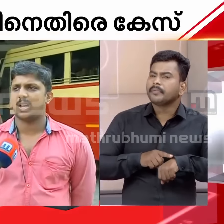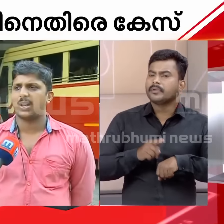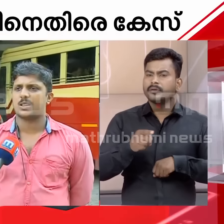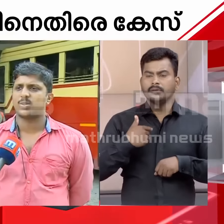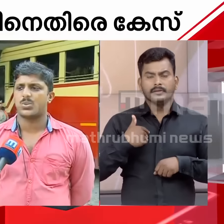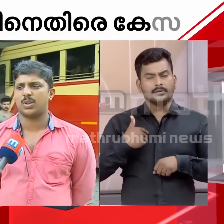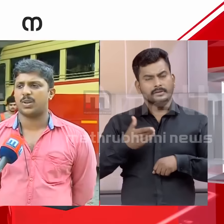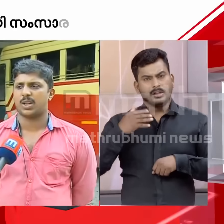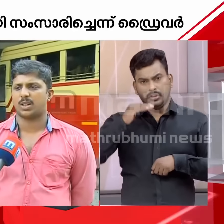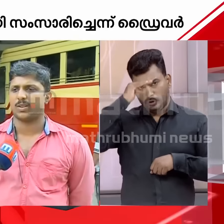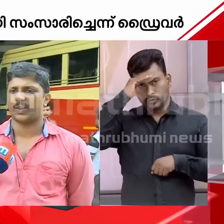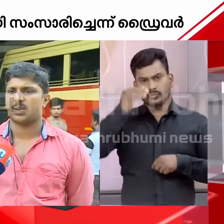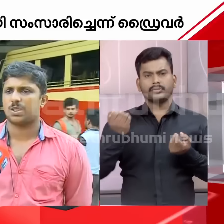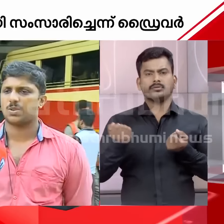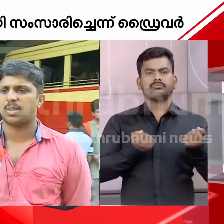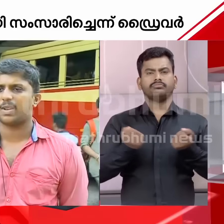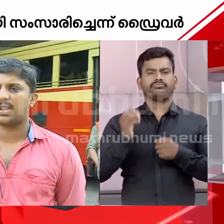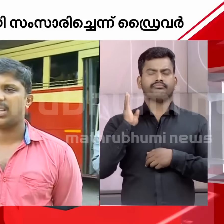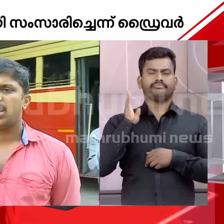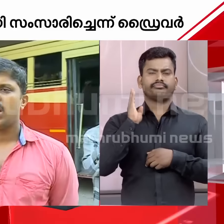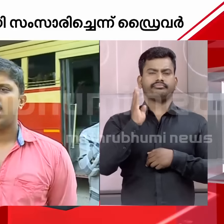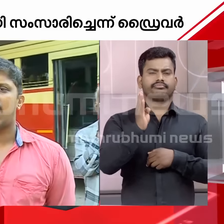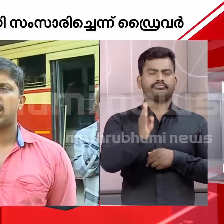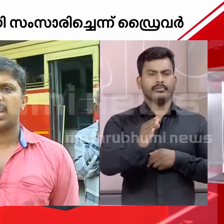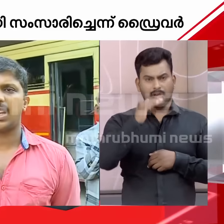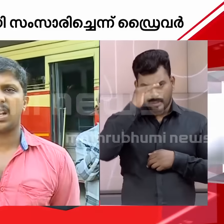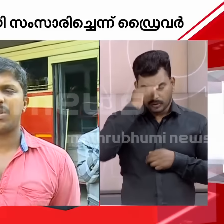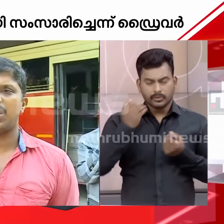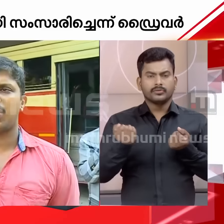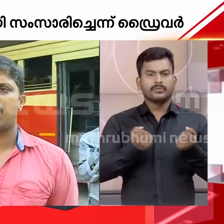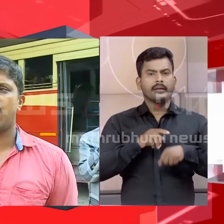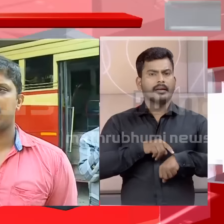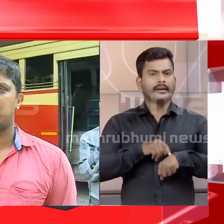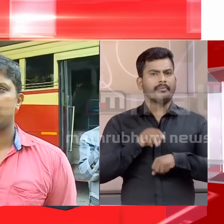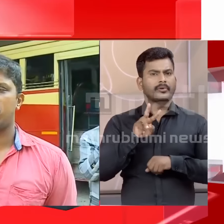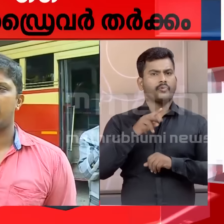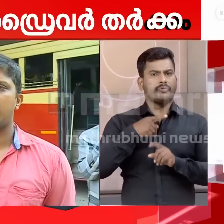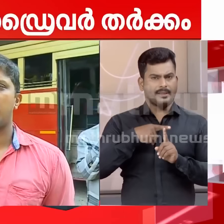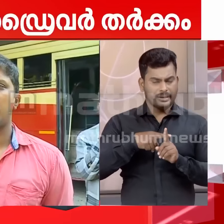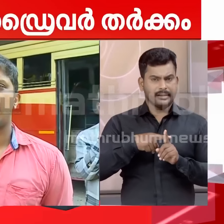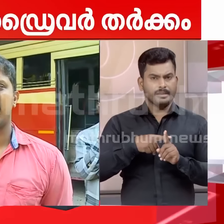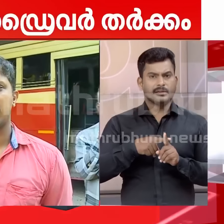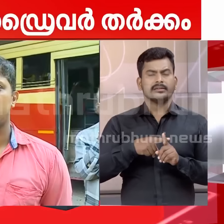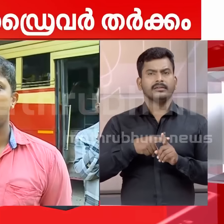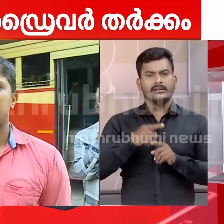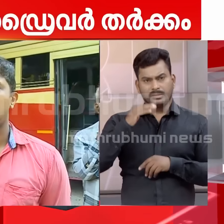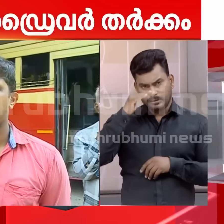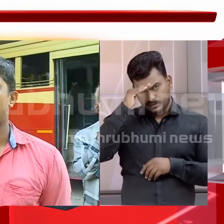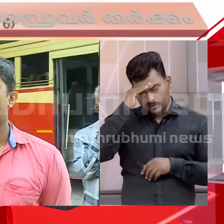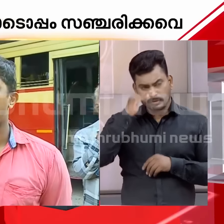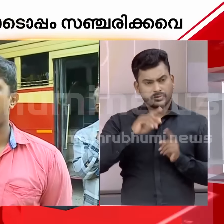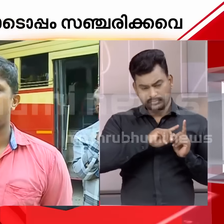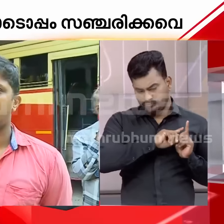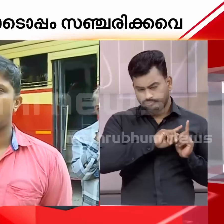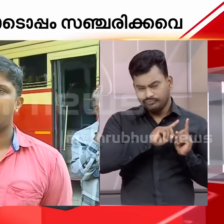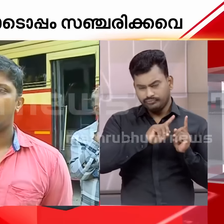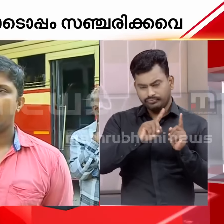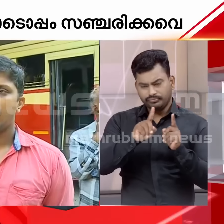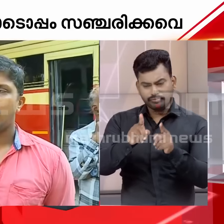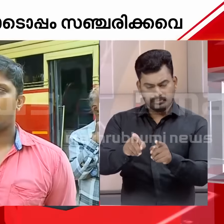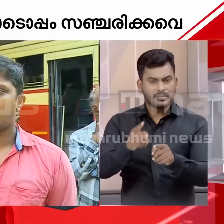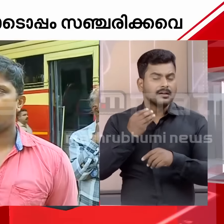ഞാൻ തൃശ്ശൂരിൽ നിന്ന് വരായിരുന്നു. തൃശ്ശൂരിൽ നിന്ന് വന്ന് രാത്രി 2:30 ഇവിടെ നിന്ന് പോവുകയായിരുന്നു. ഇവിടെ നിന്ന് പോയിട്ട് അവിടെ നിന്ന് തൃശ്ശൂരിൽ നിന്ന് തിരിച്ചെടുത്ത് വന്നവരൊക്കെ